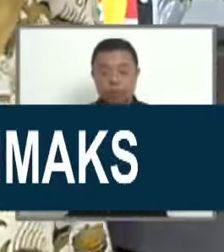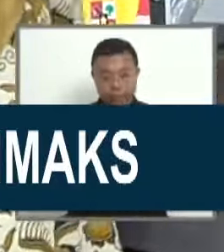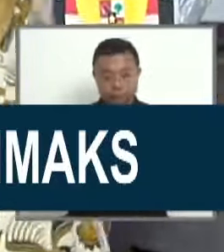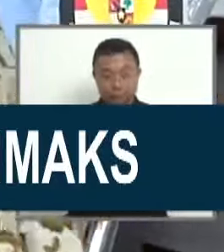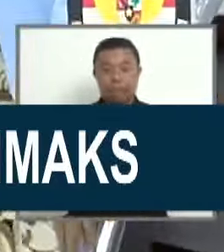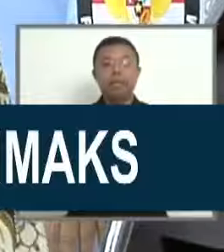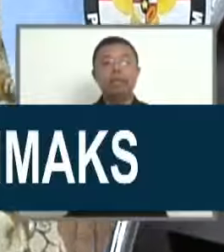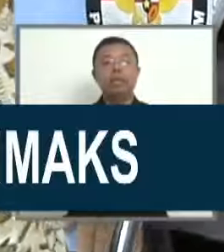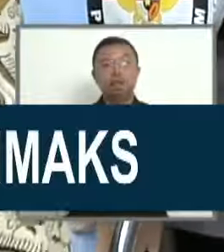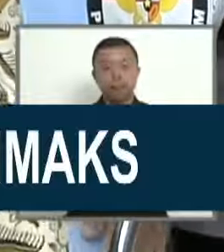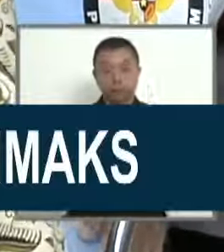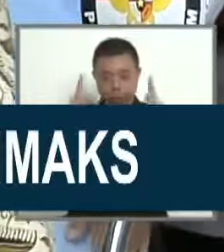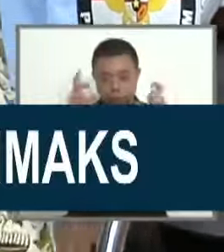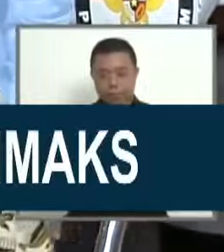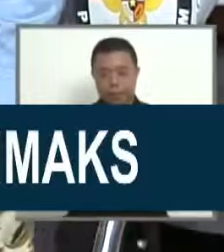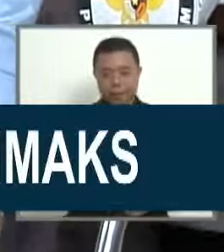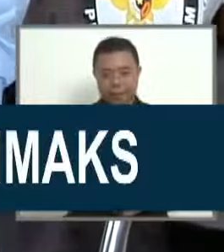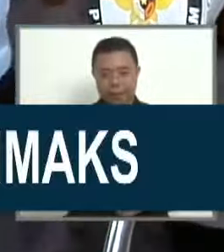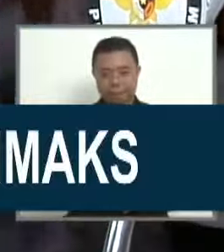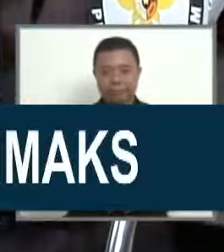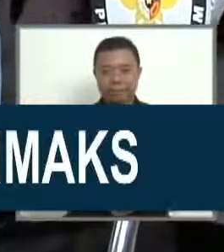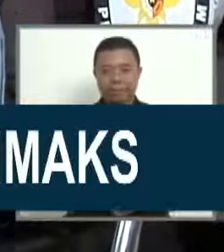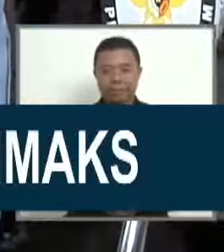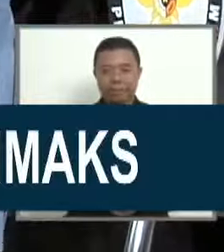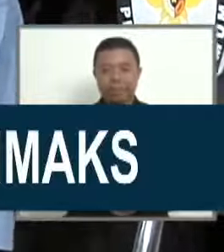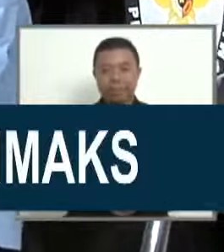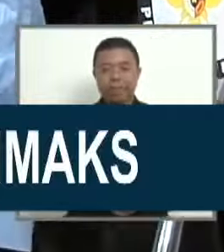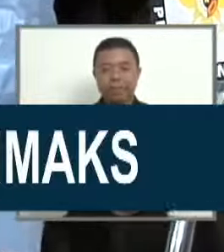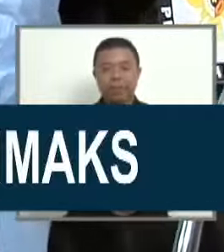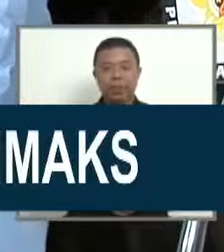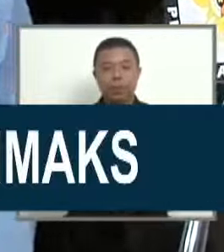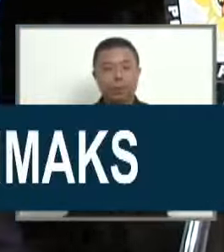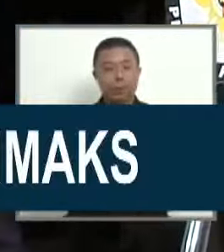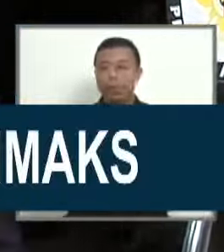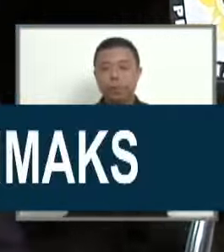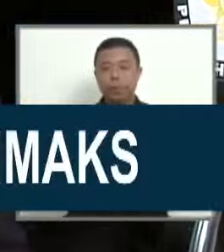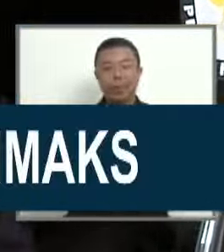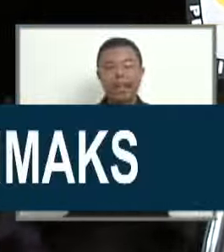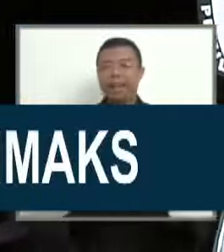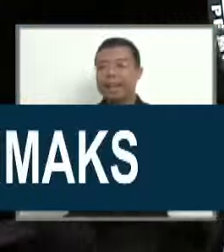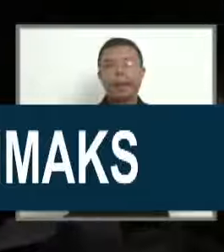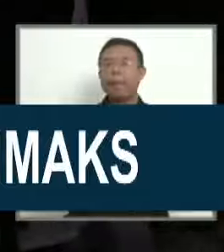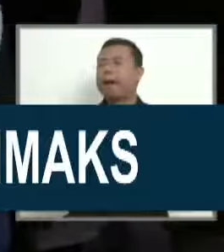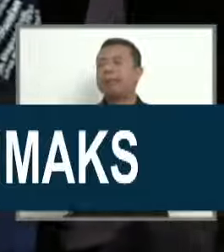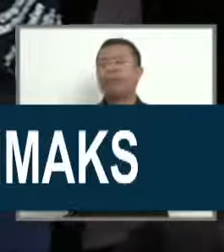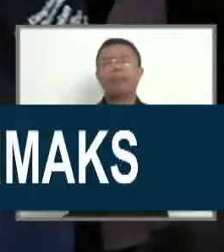negeri ini untuk 5 tahun ke depan. Tim Liputan, Kompas TV.